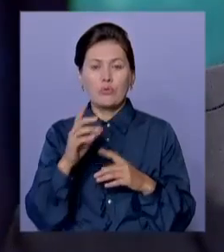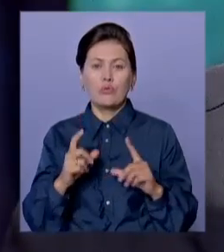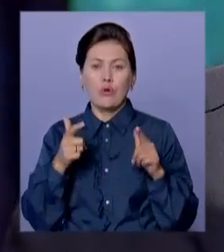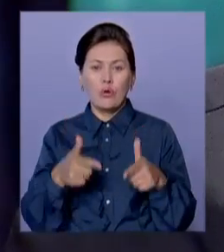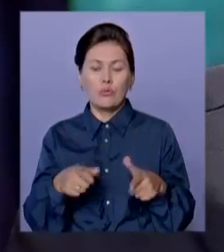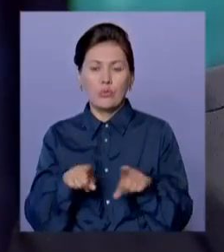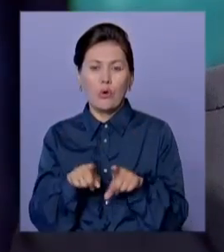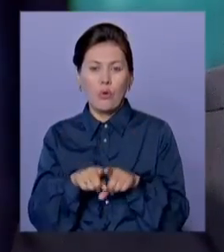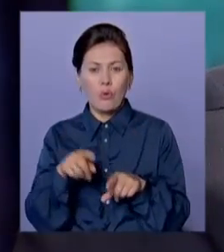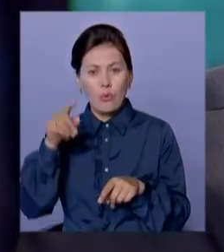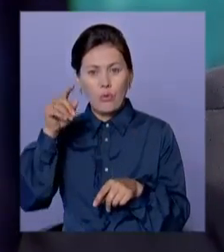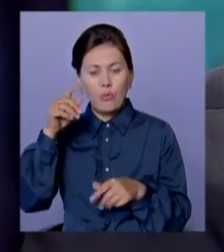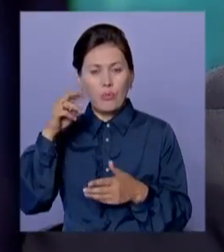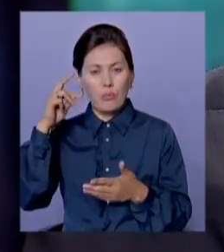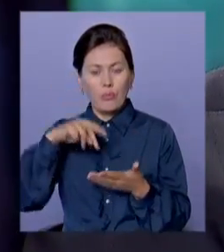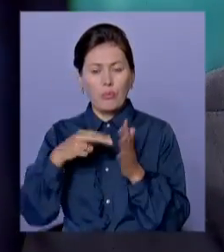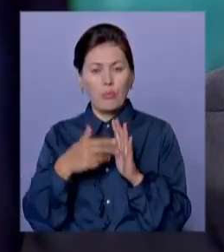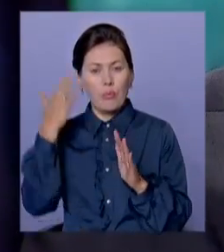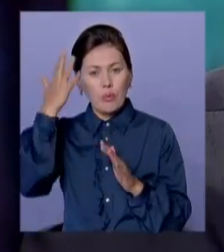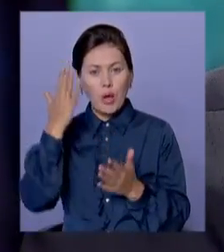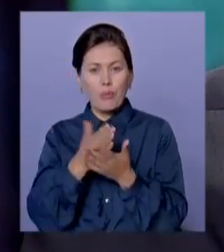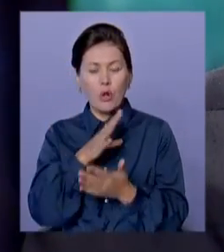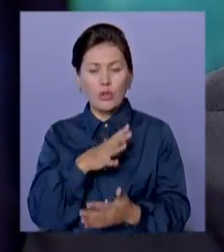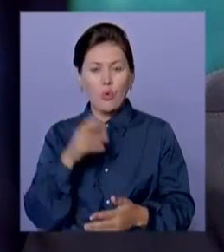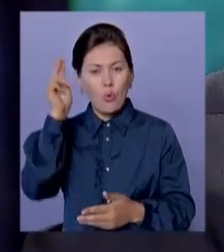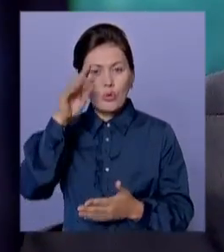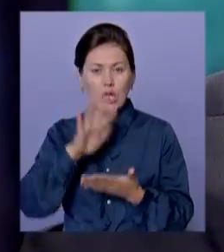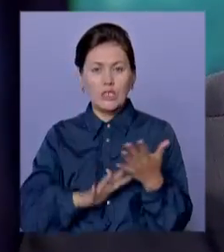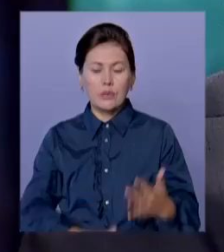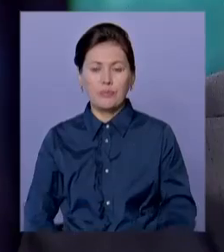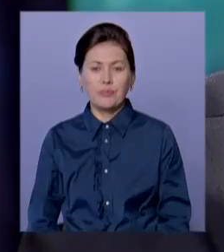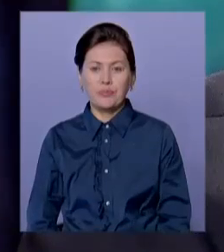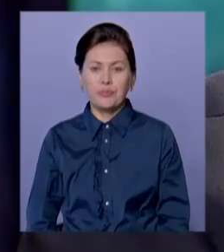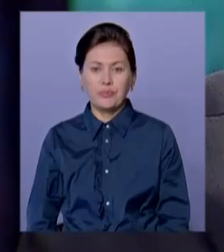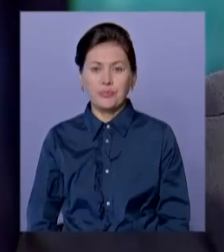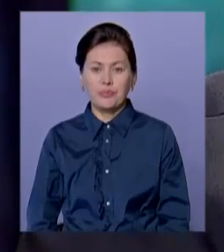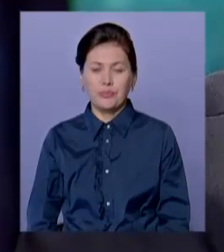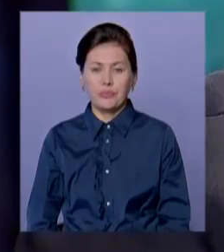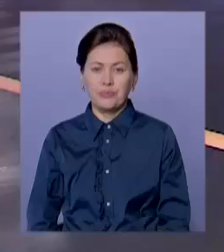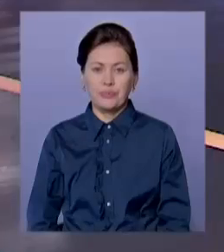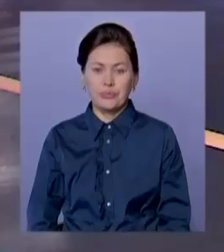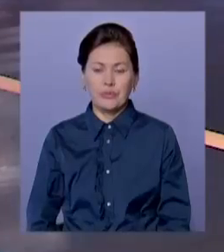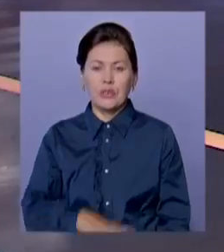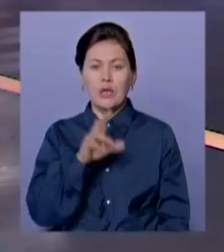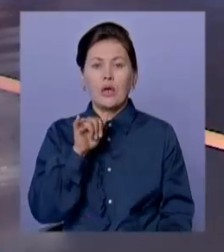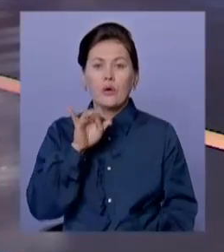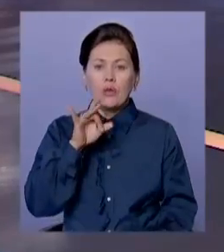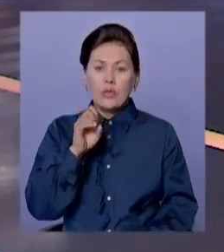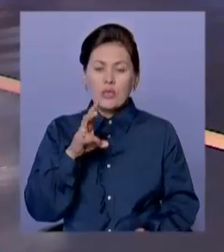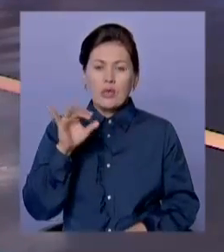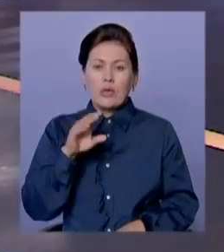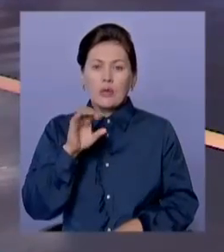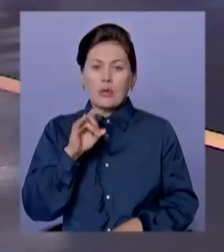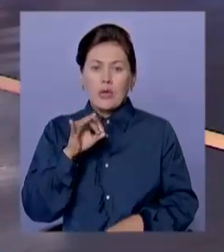деген ниеттеміз. Оқуды жалғастырып. Түсінікті. Дәурен, Біржан, енді